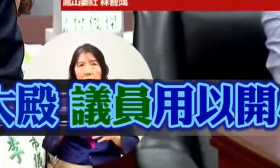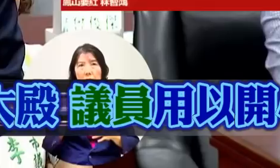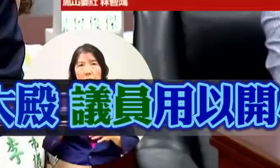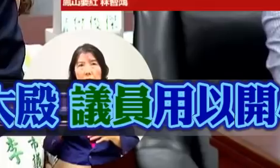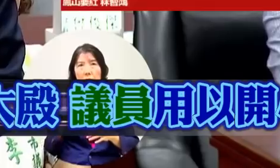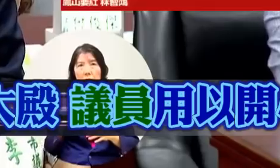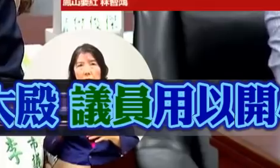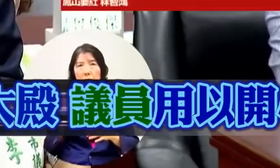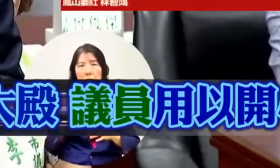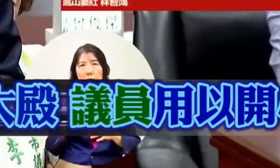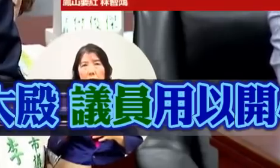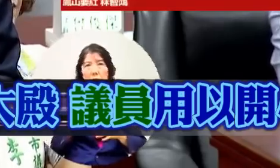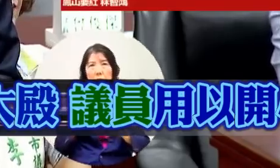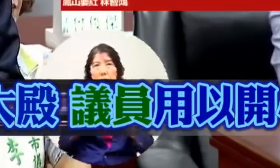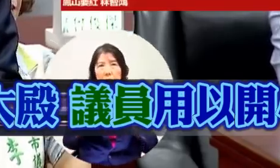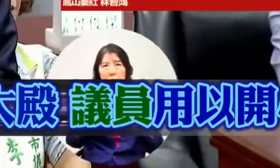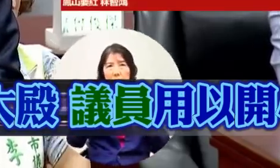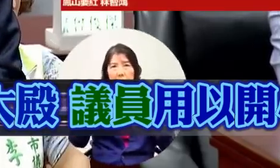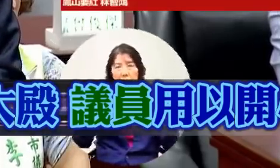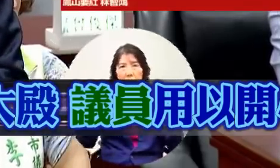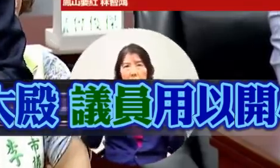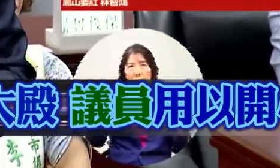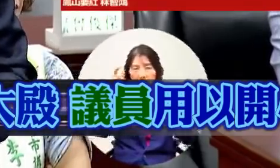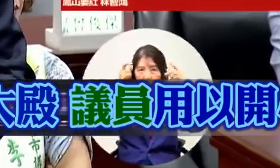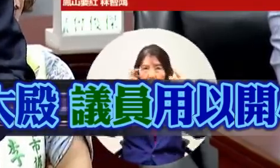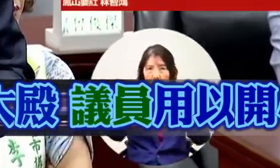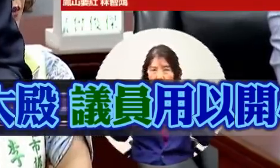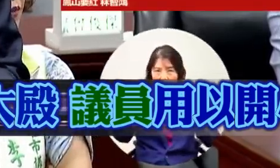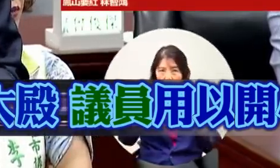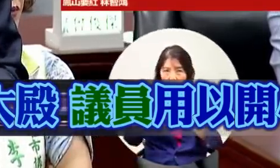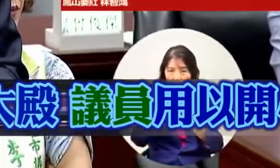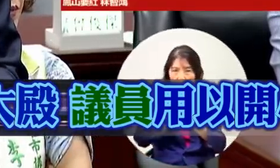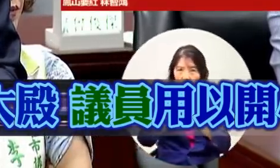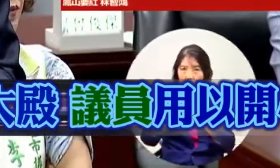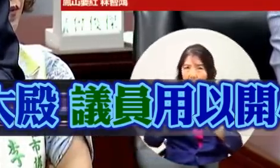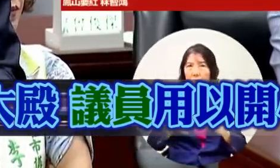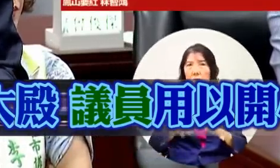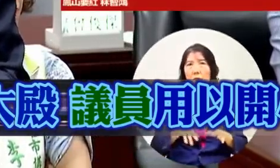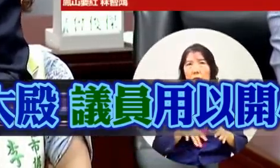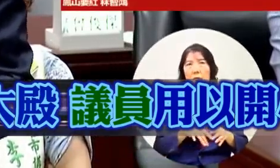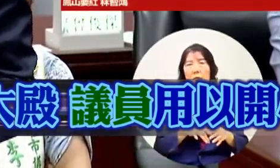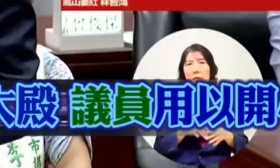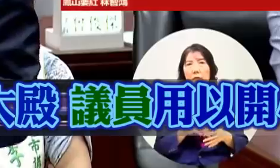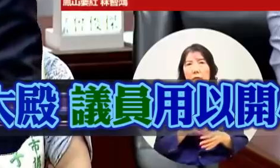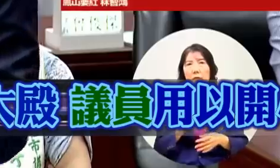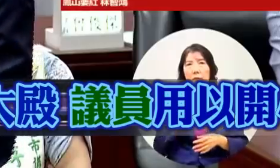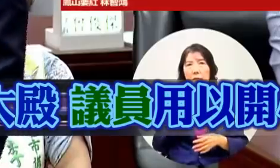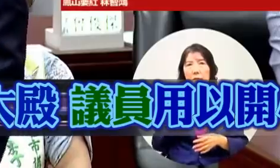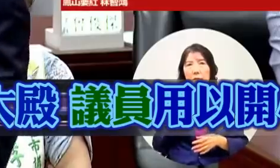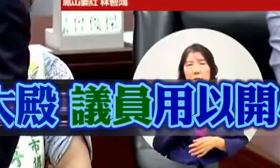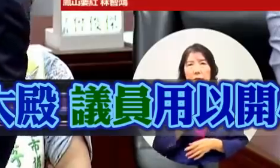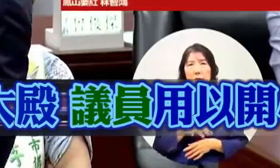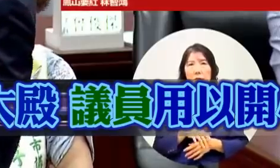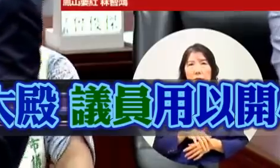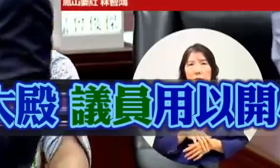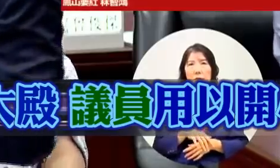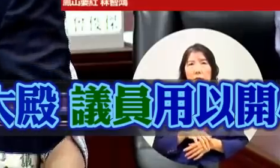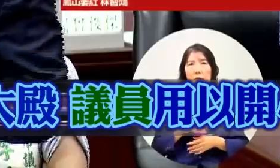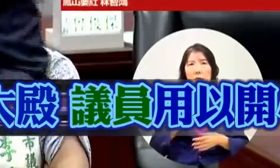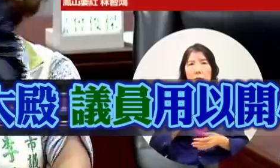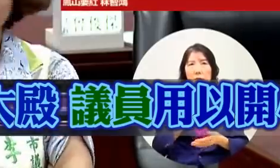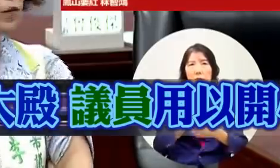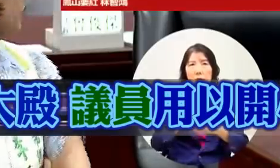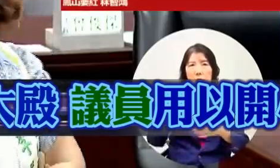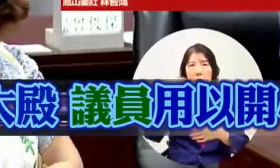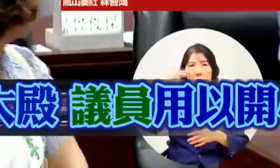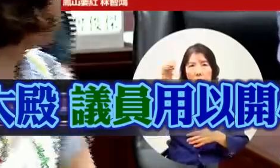偿还高雄的债务，这是我对自经区下的一个这样的结论。好，再来，我们请高敏议员是不是借点时